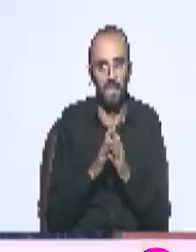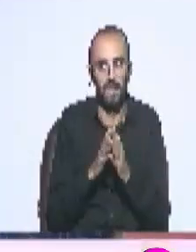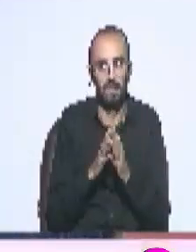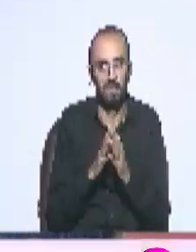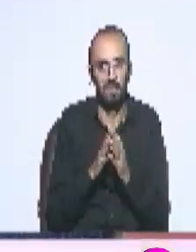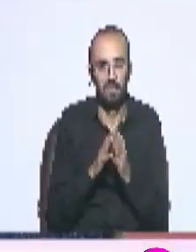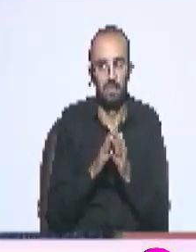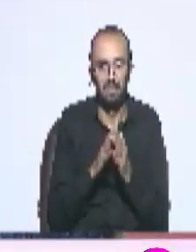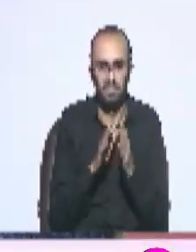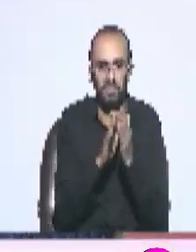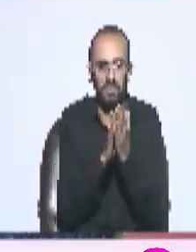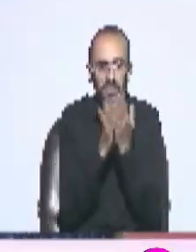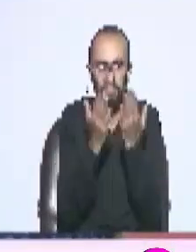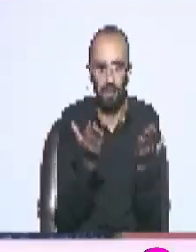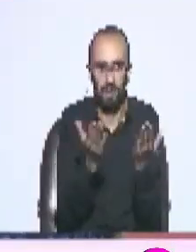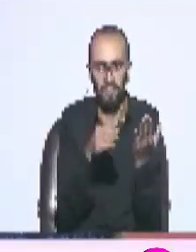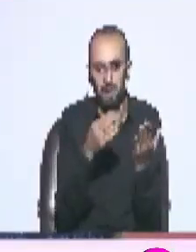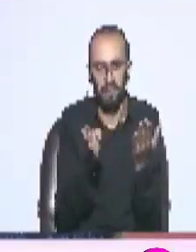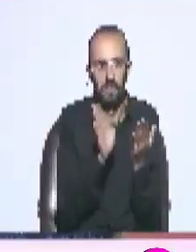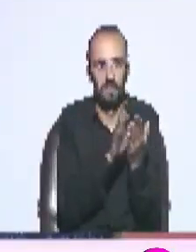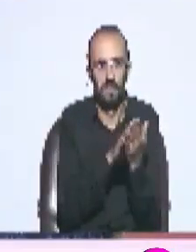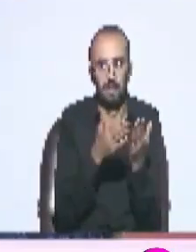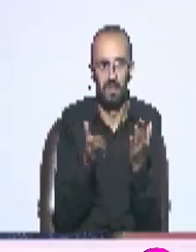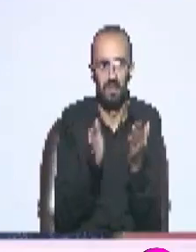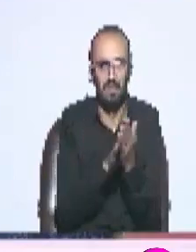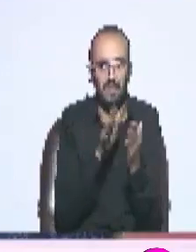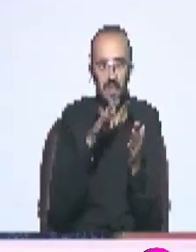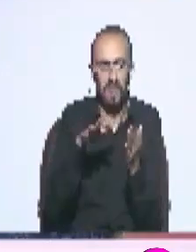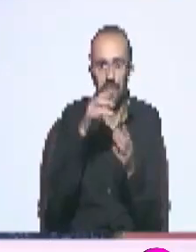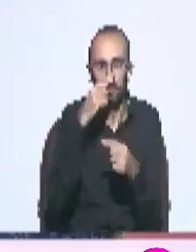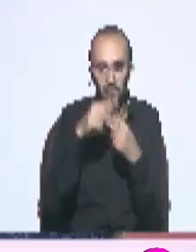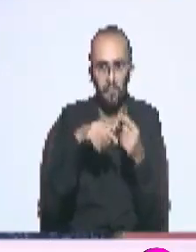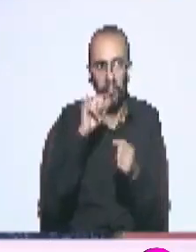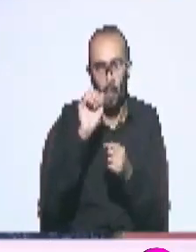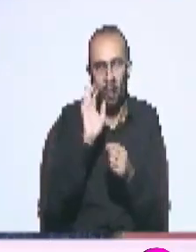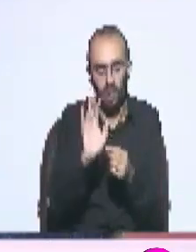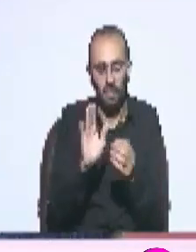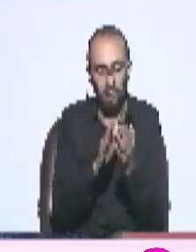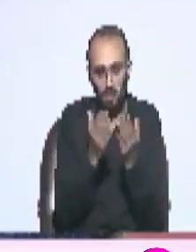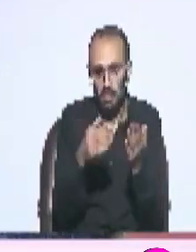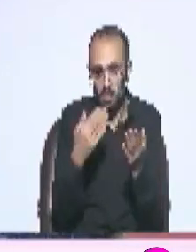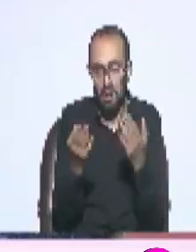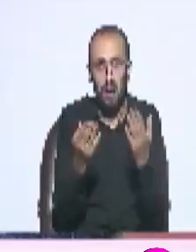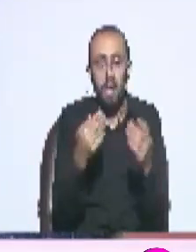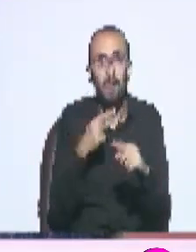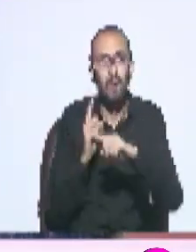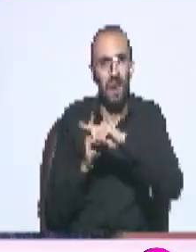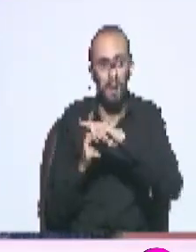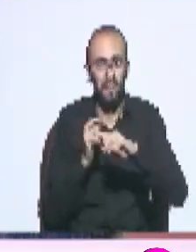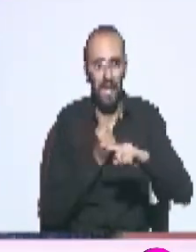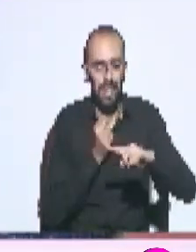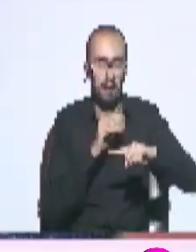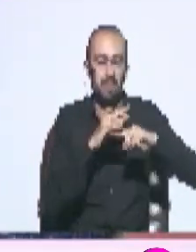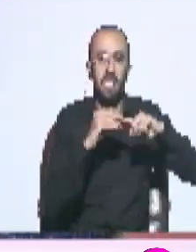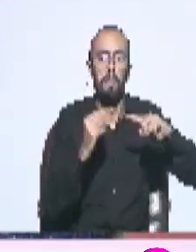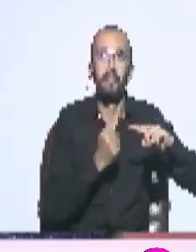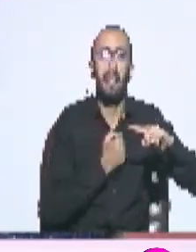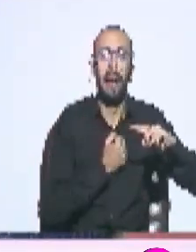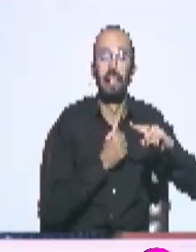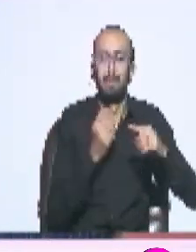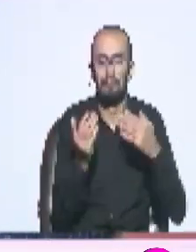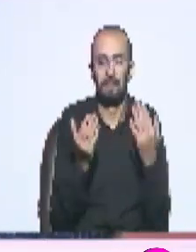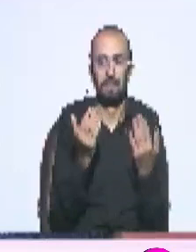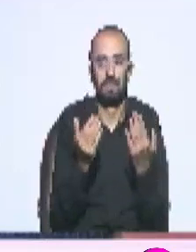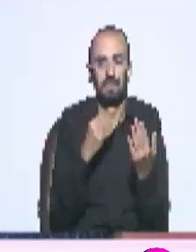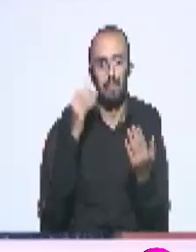في صفحتين قدام بعض الناس اللي بتتابع معايا بيبقوا عارفين كده ببقى حابه يبقى شايف ده وشايف ده قدام بعض في نفس